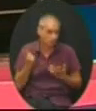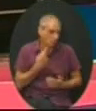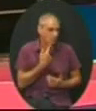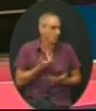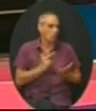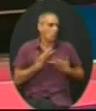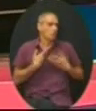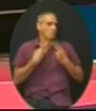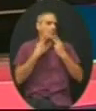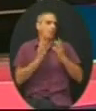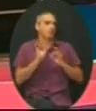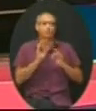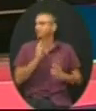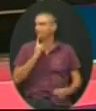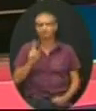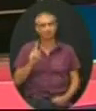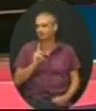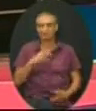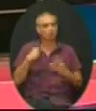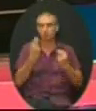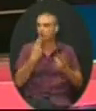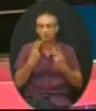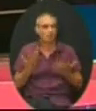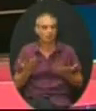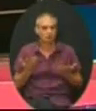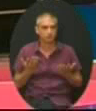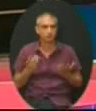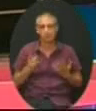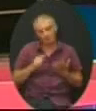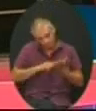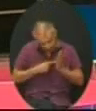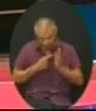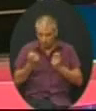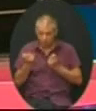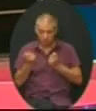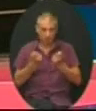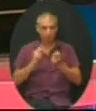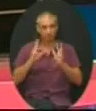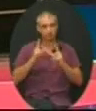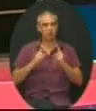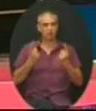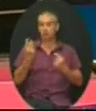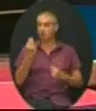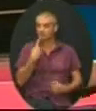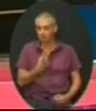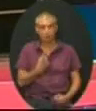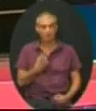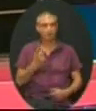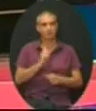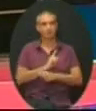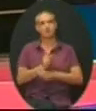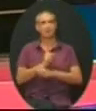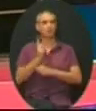אמר, הוא אמר לא נותנים בשום מקום. לא, זה לא שלא נותנים. הם מכוונים כל דבר באופן אחר. כל דבר שהוא אומר, הם